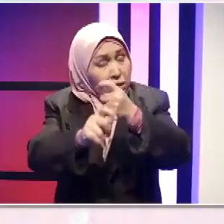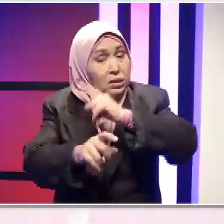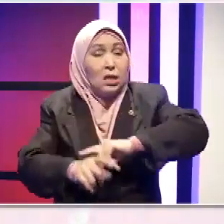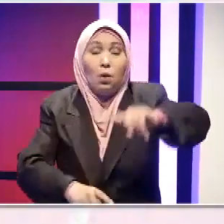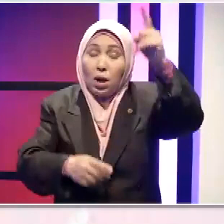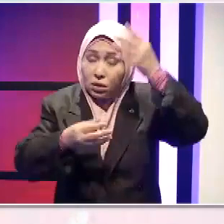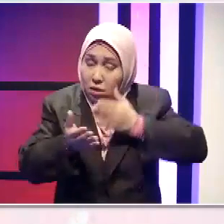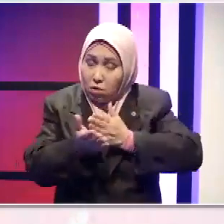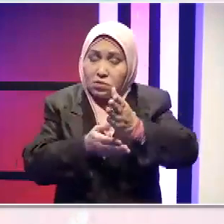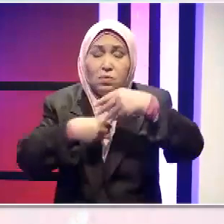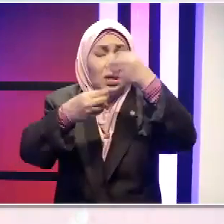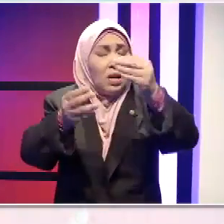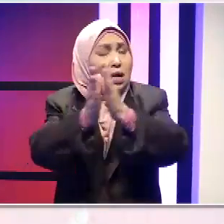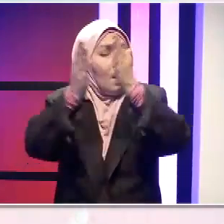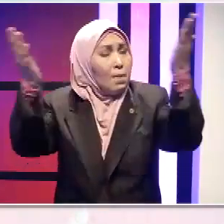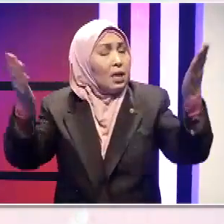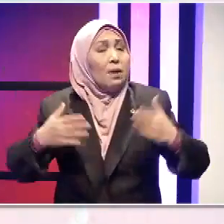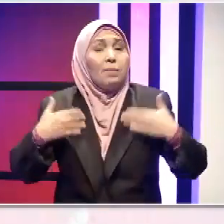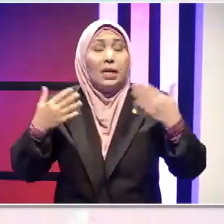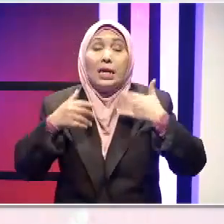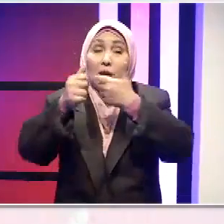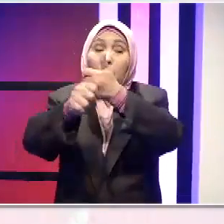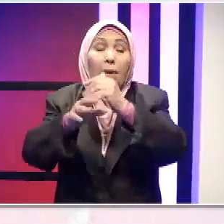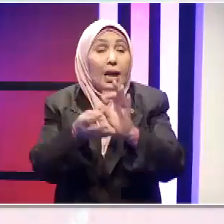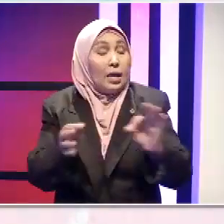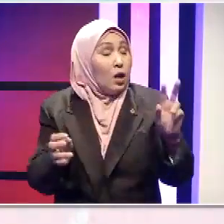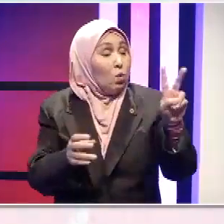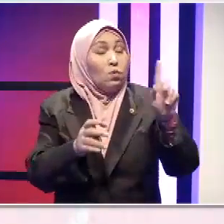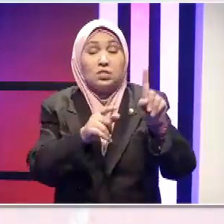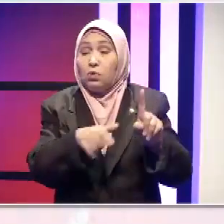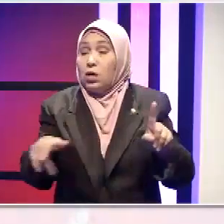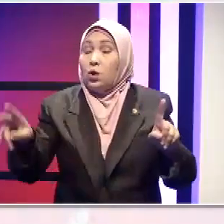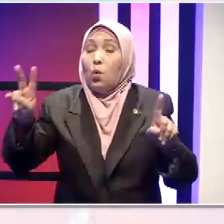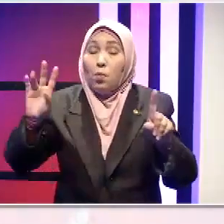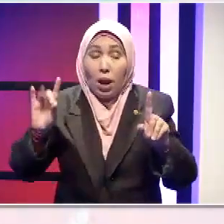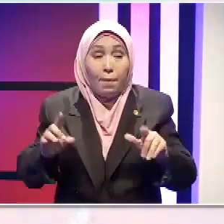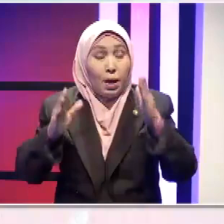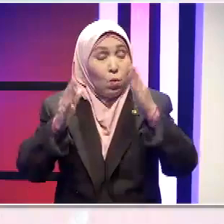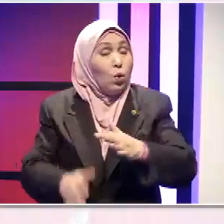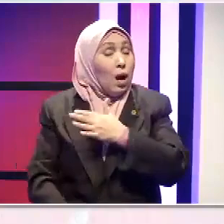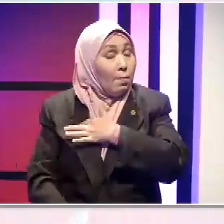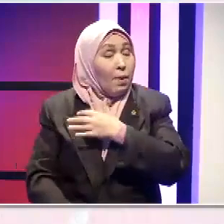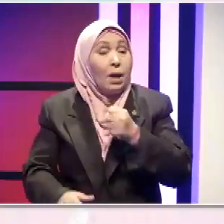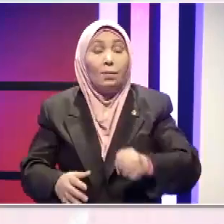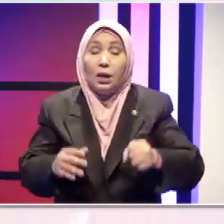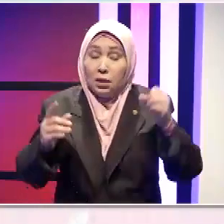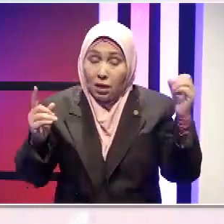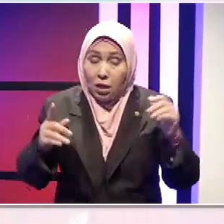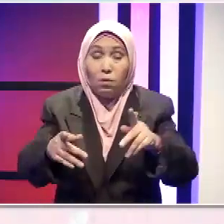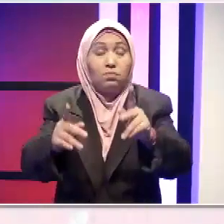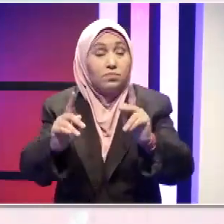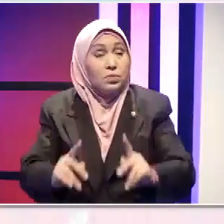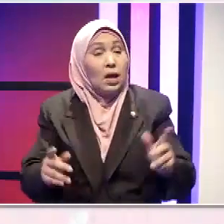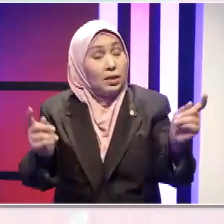diberikan amarain diberikan kabar gembira diikuti pada ayat 21 hingga 28 orang mukmin ditemukan dan dihubungkan